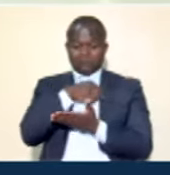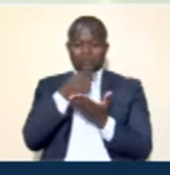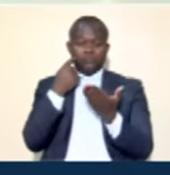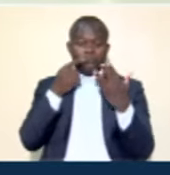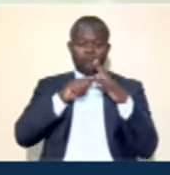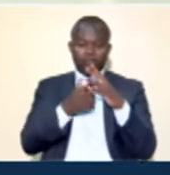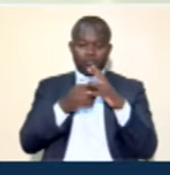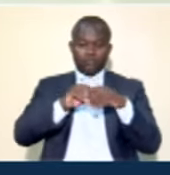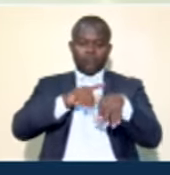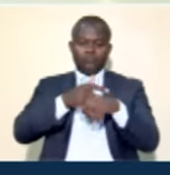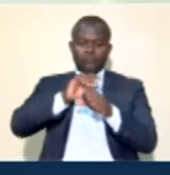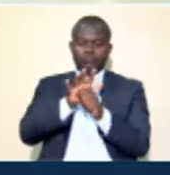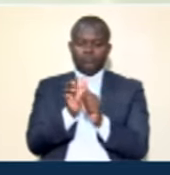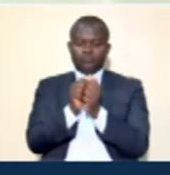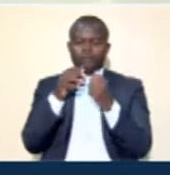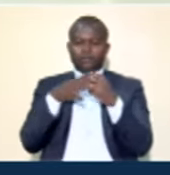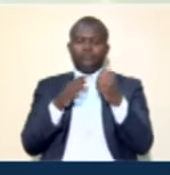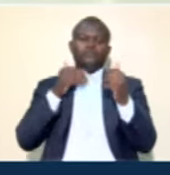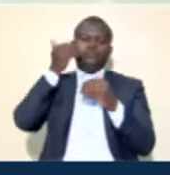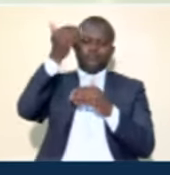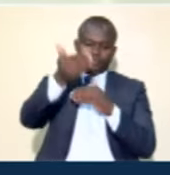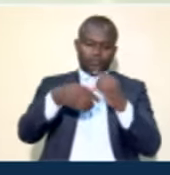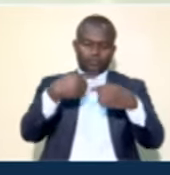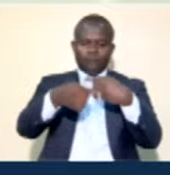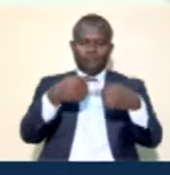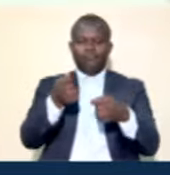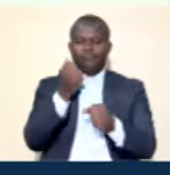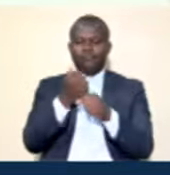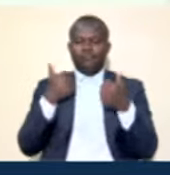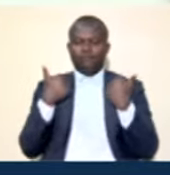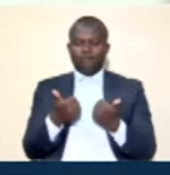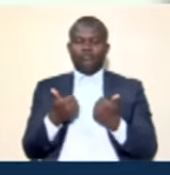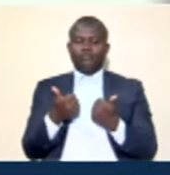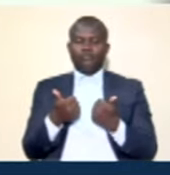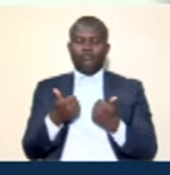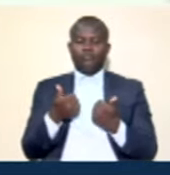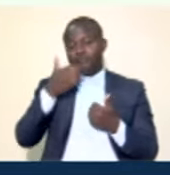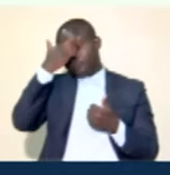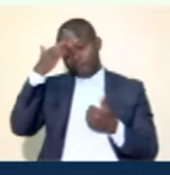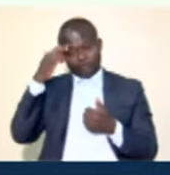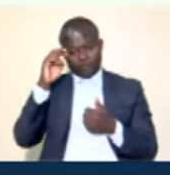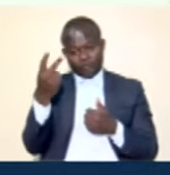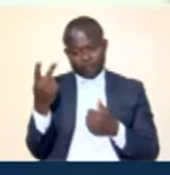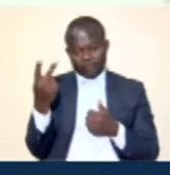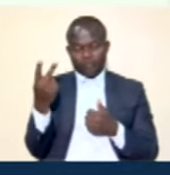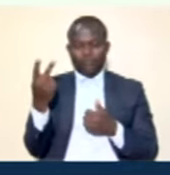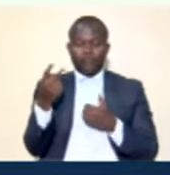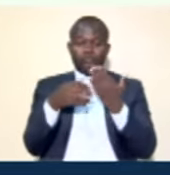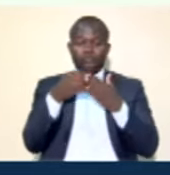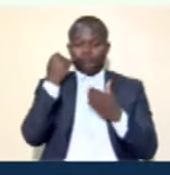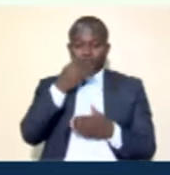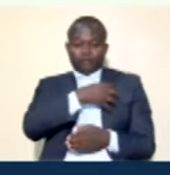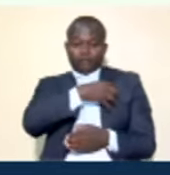zaratangiye mu gihe cya COVID, na nyuma yaho zikomeza gukora neza. Impamvu ya kabiri, buriya